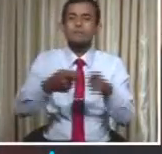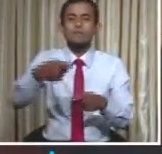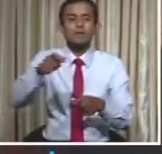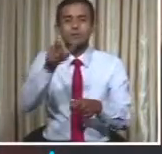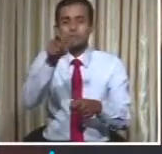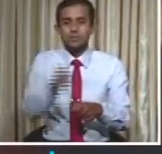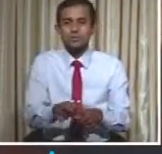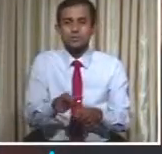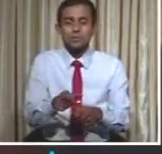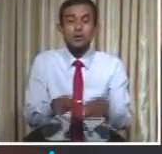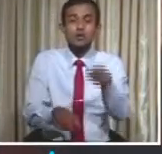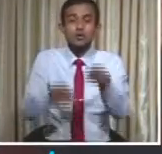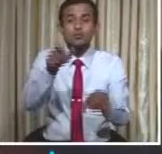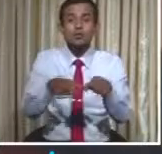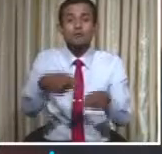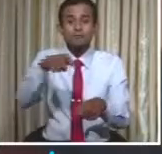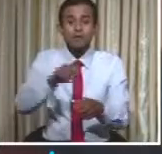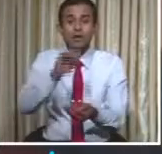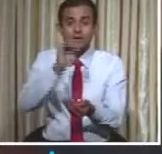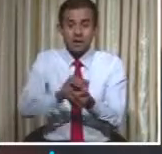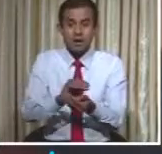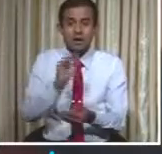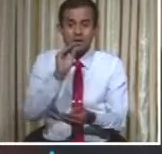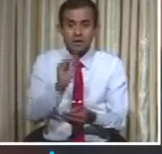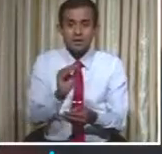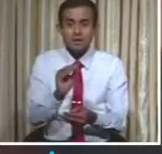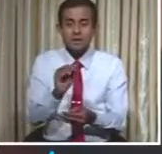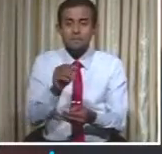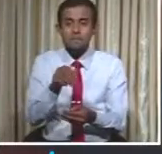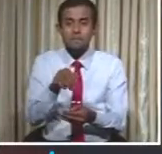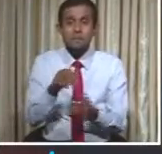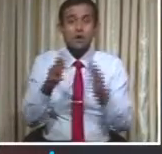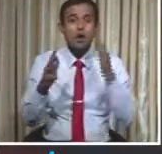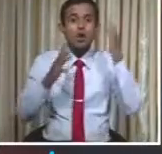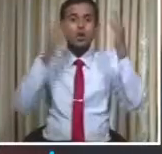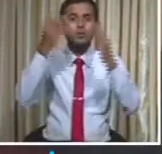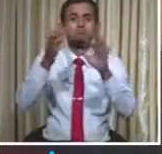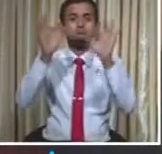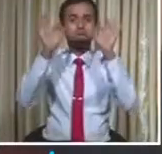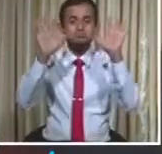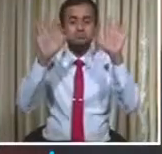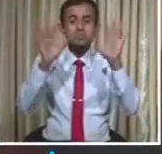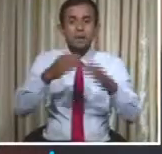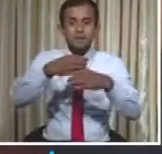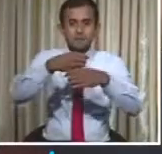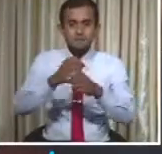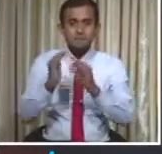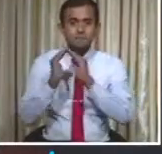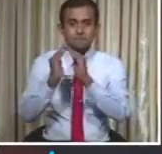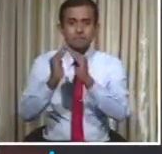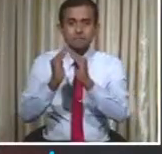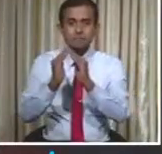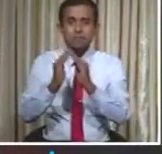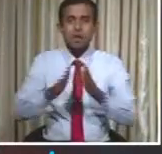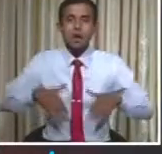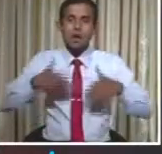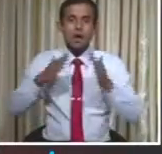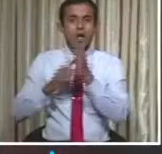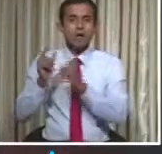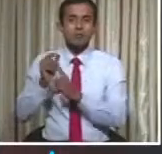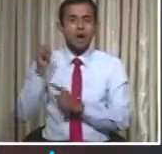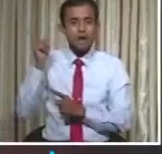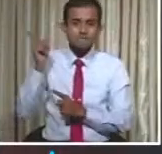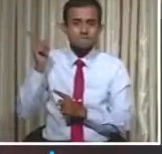නිසා පාරිභෝගිකයා රකගන්නට නම් මේ ජාත්‍යන්තර ප්‍රමිතිය සහිත පරිශේණාගාර දැන්ට සෞඛ්‍ය අමාත්‍යාංශ එකක්